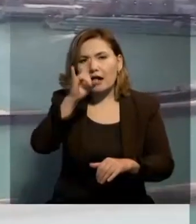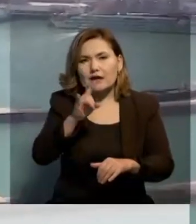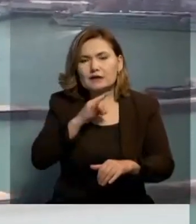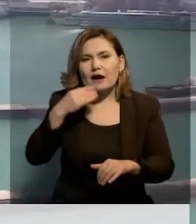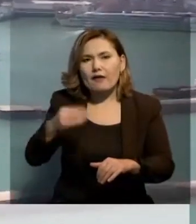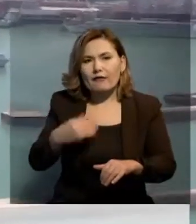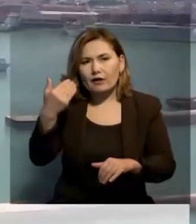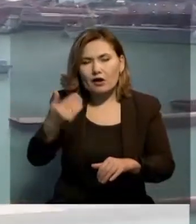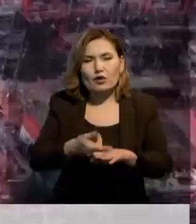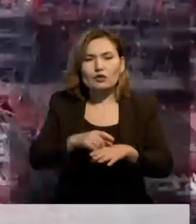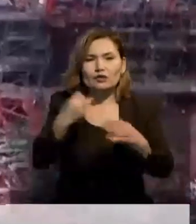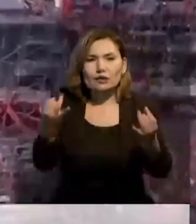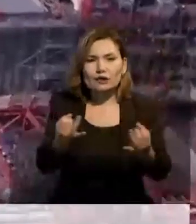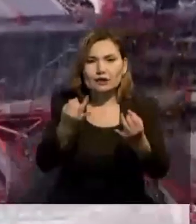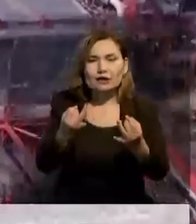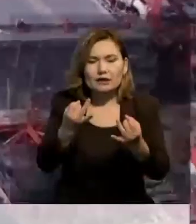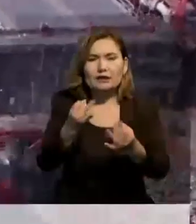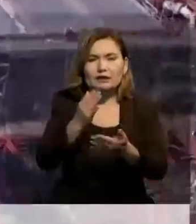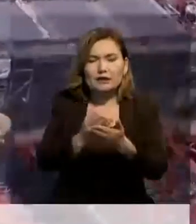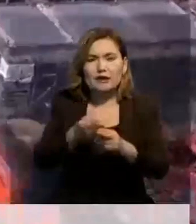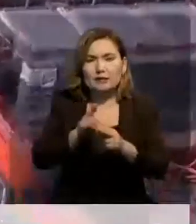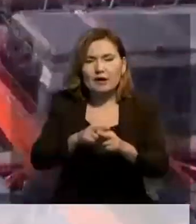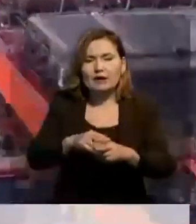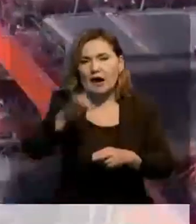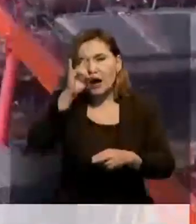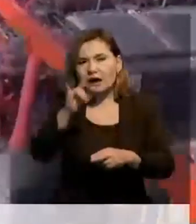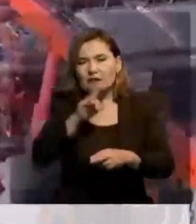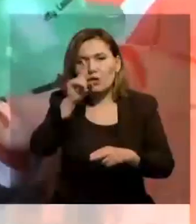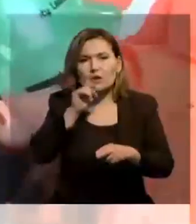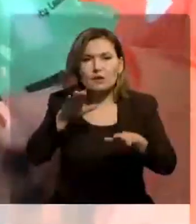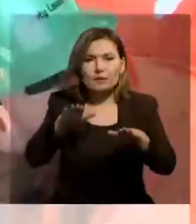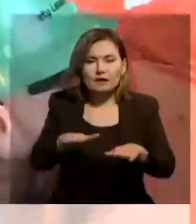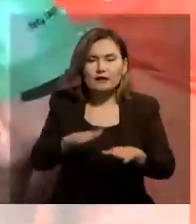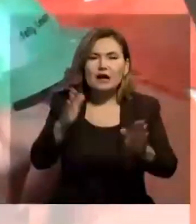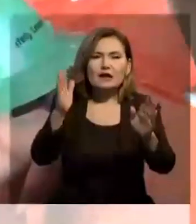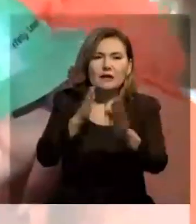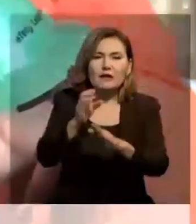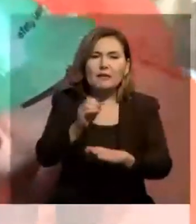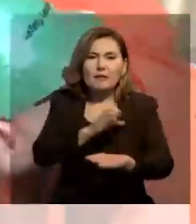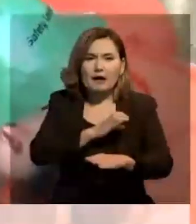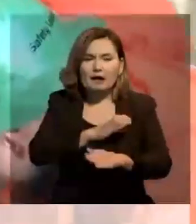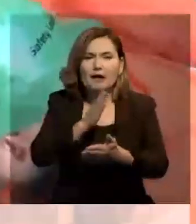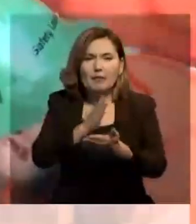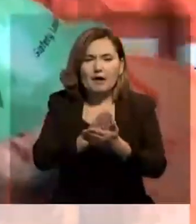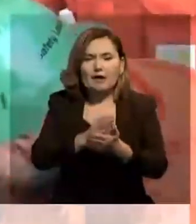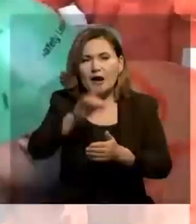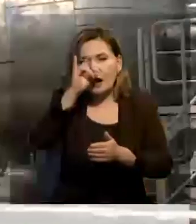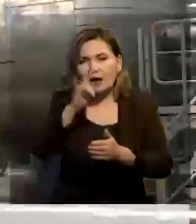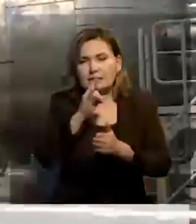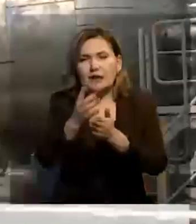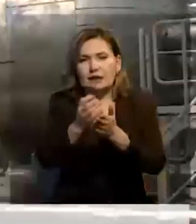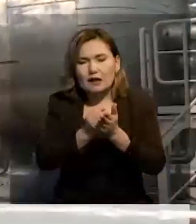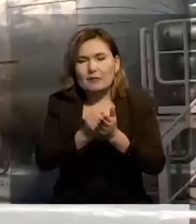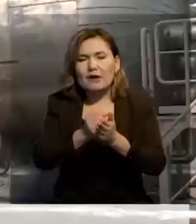француздарды немен қызықтыра алады? Бірінші, географиялық орнымен, сосын әрине табиғи байлығымен. Ресурстар қоры бойынша